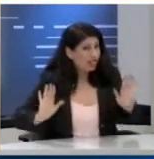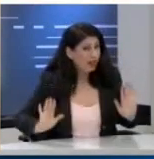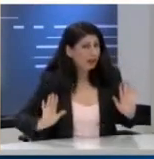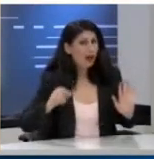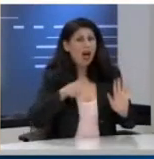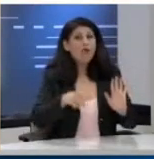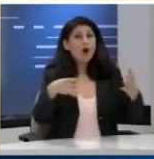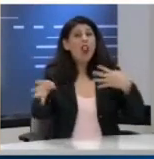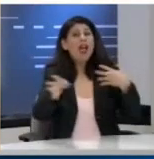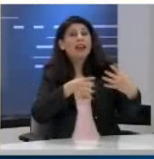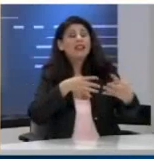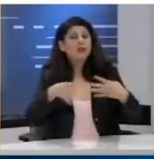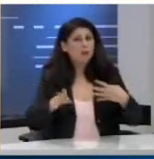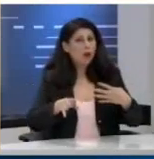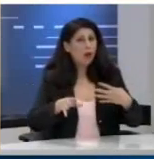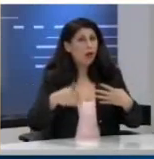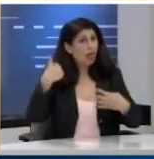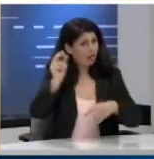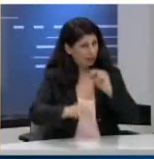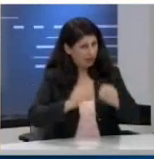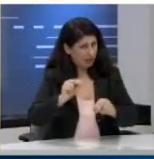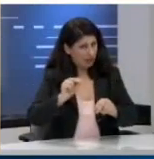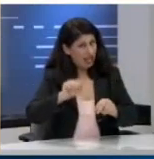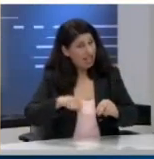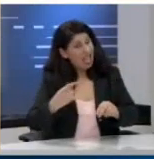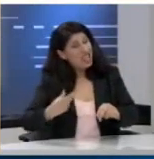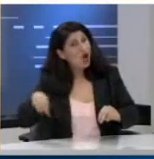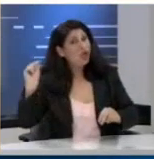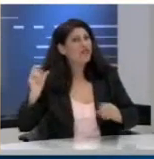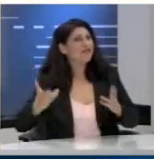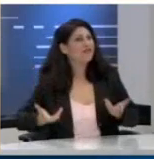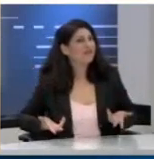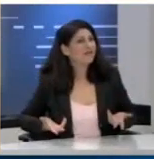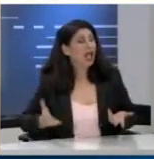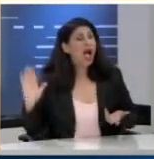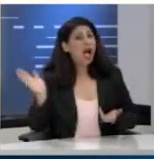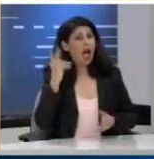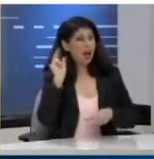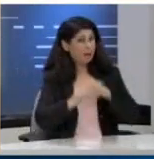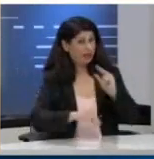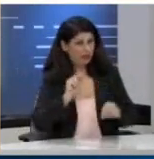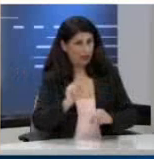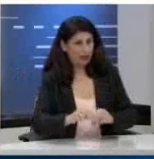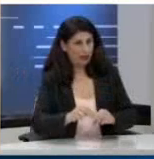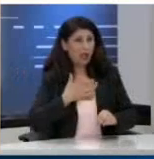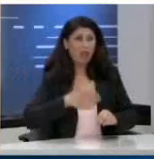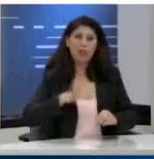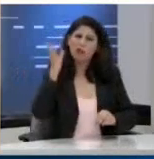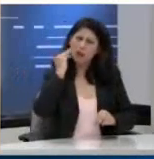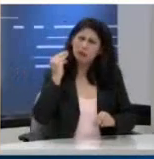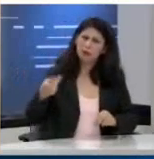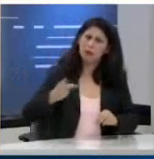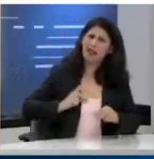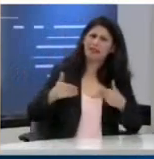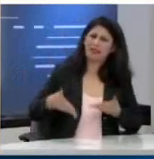τον λαϊκισμό, θα τον ψηφίσετε, ναι ή όχι? Αν λοιπόν τον ψηφίσετε, θέλω να ακούσω μια απάντηση